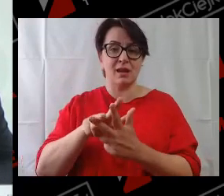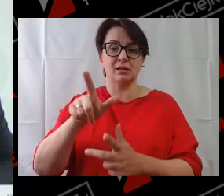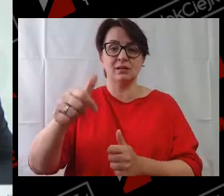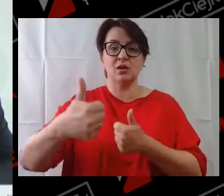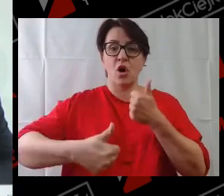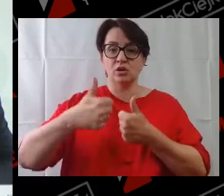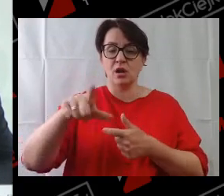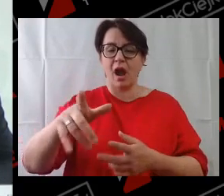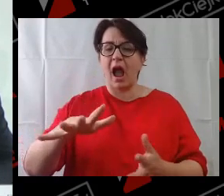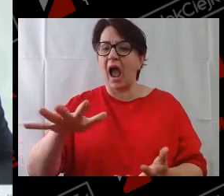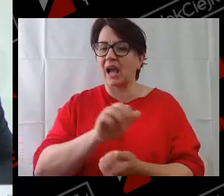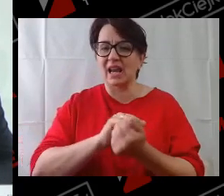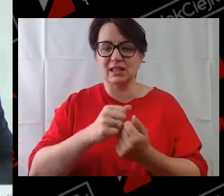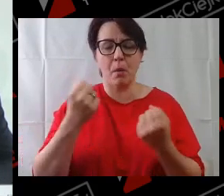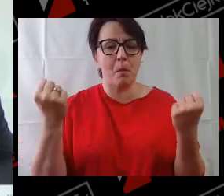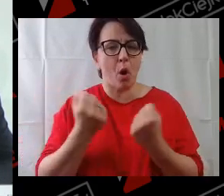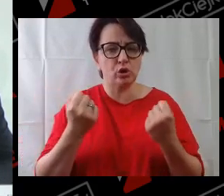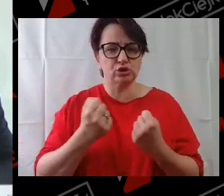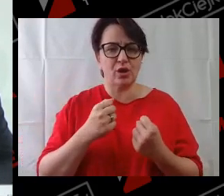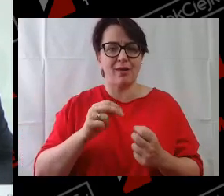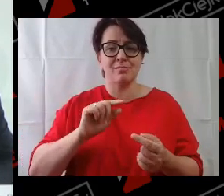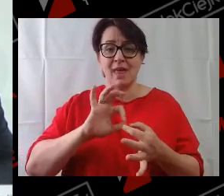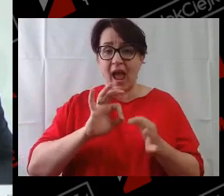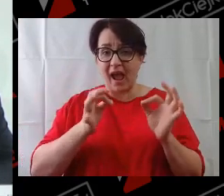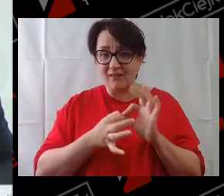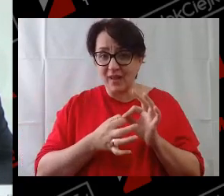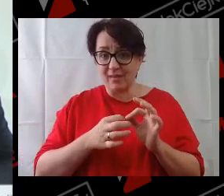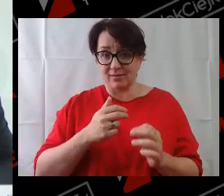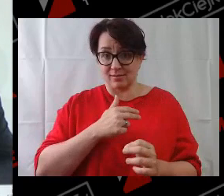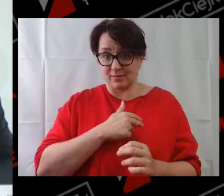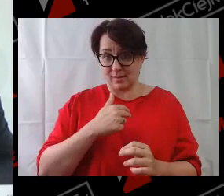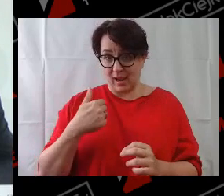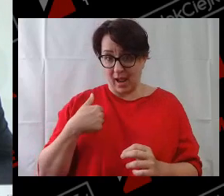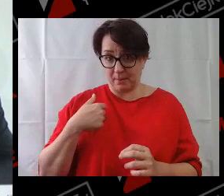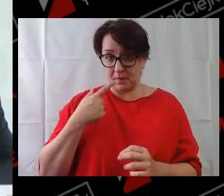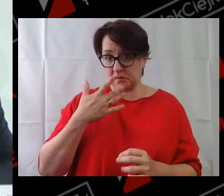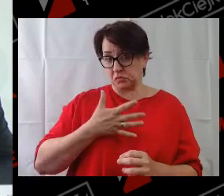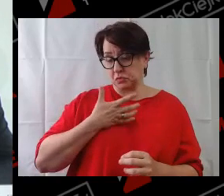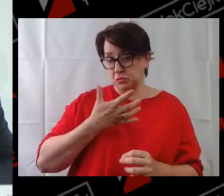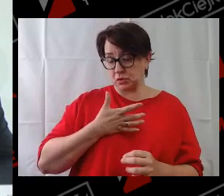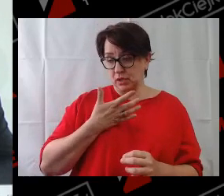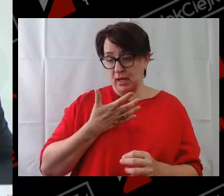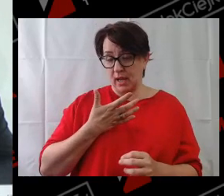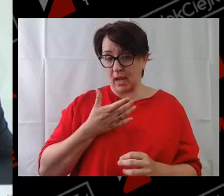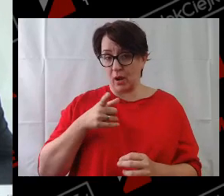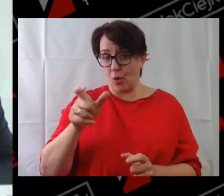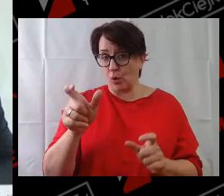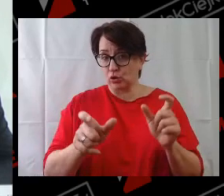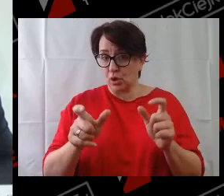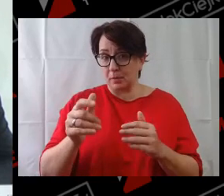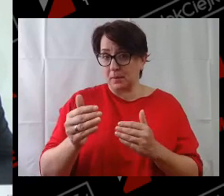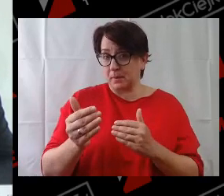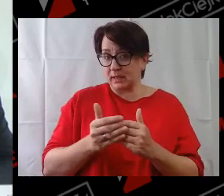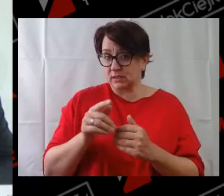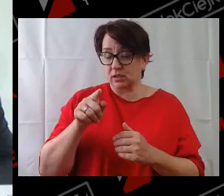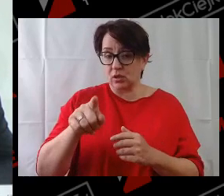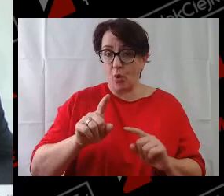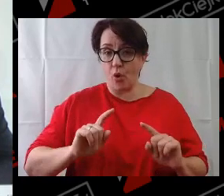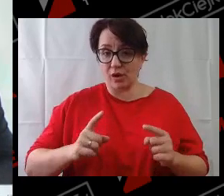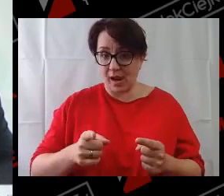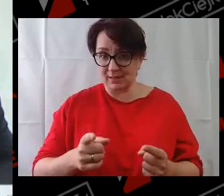agresywnych nawet przez jakby nam tej drugiej strony wydawałoby się osoby bliskiej organizacje